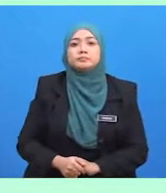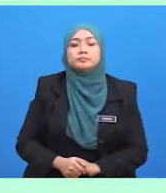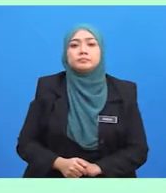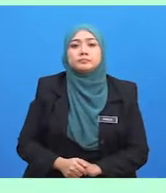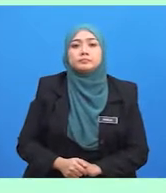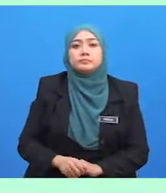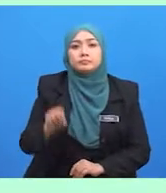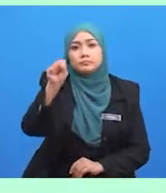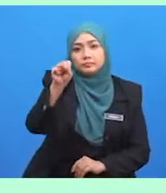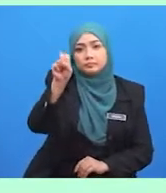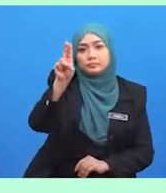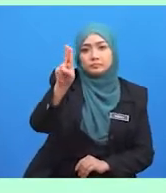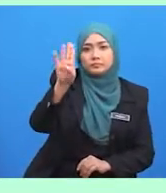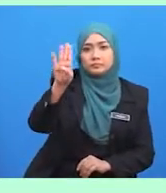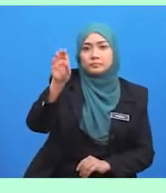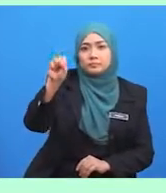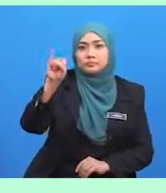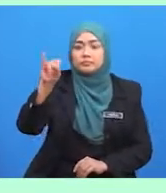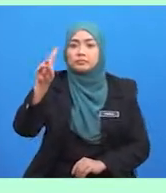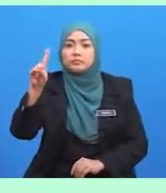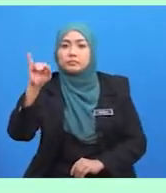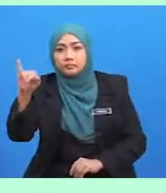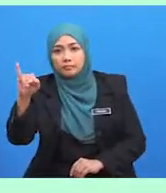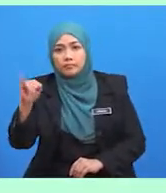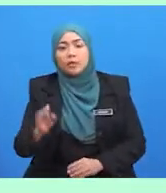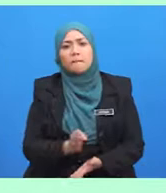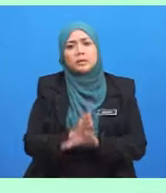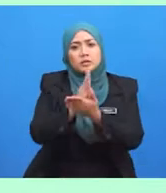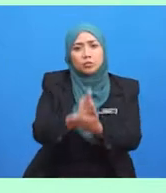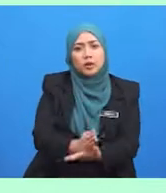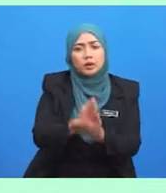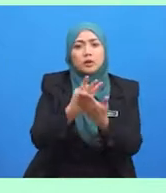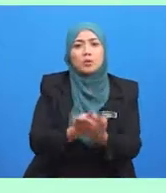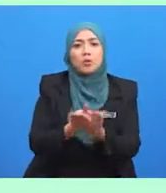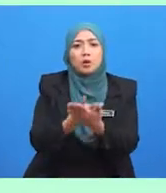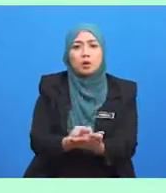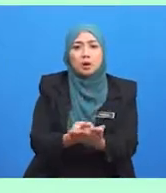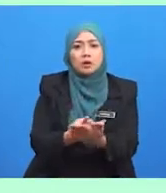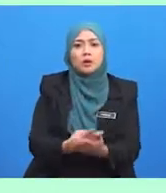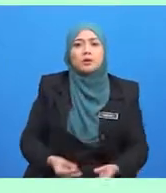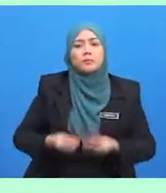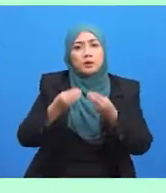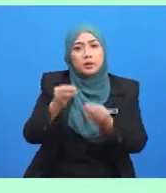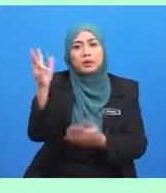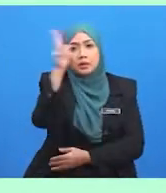Subsidi pula merupakan bantuan kewangan yang diberikan oleh kerajaan kepada pengeluar